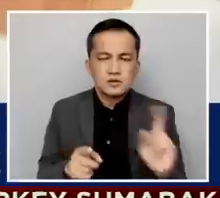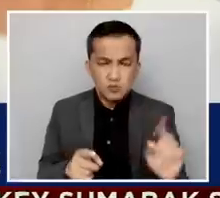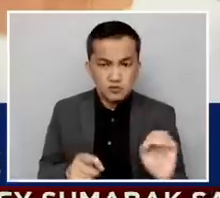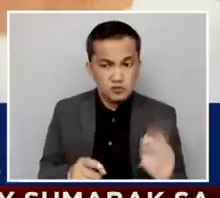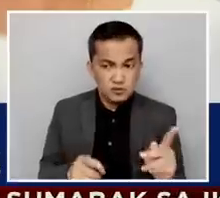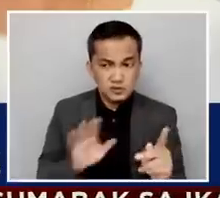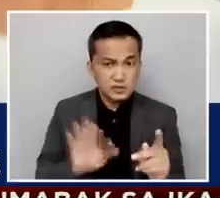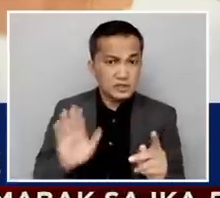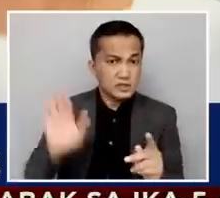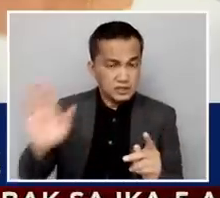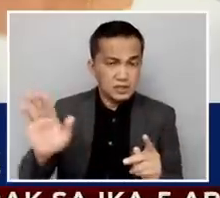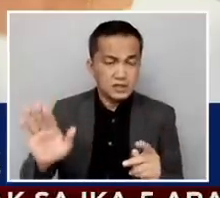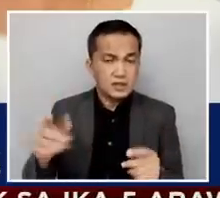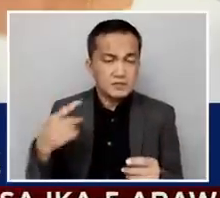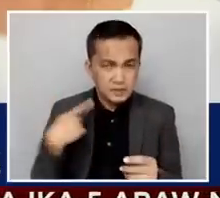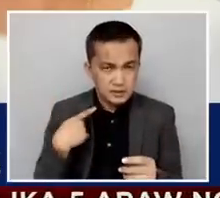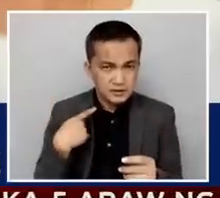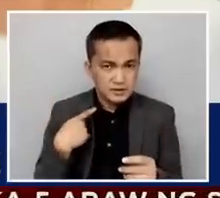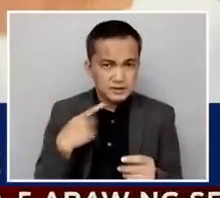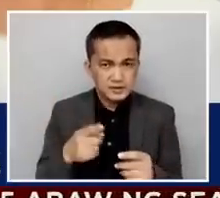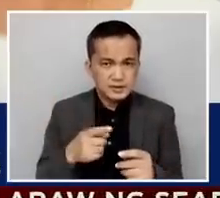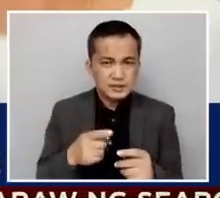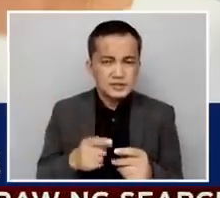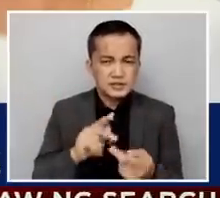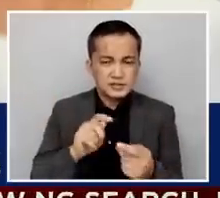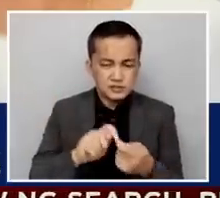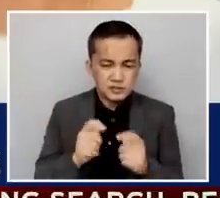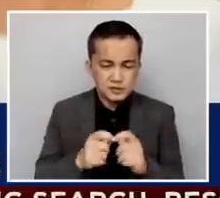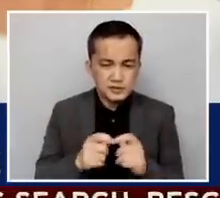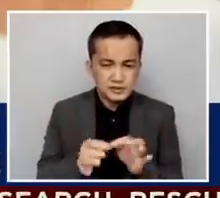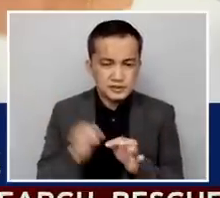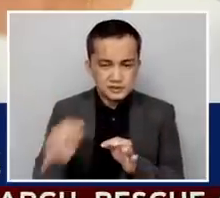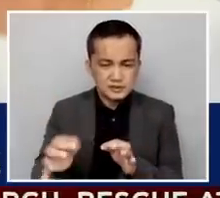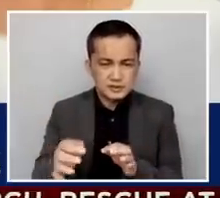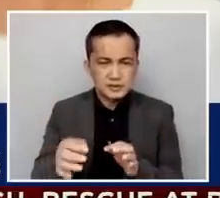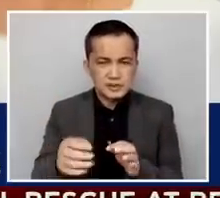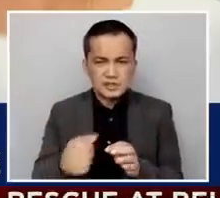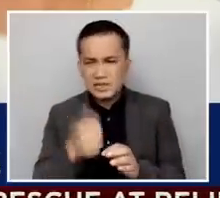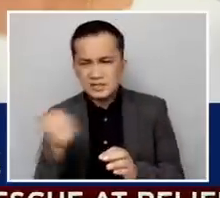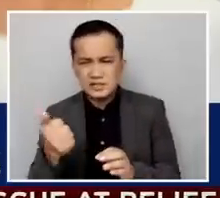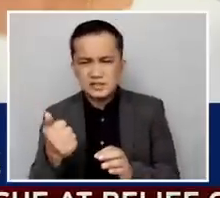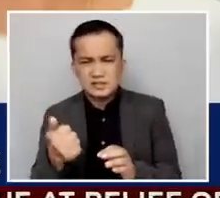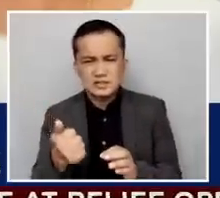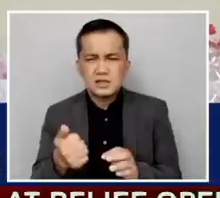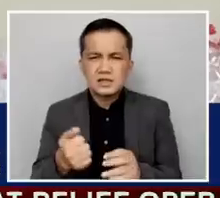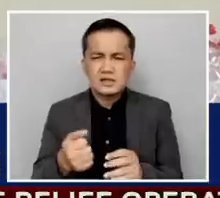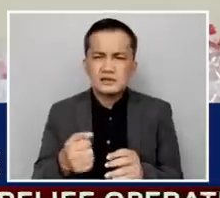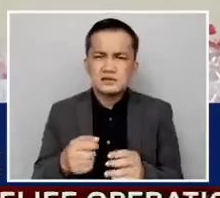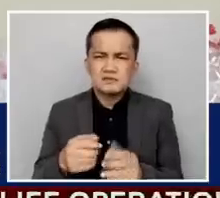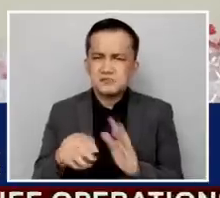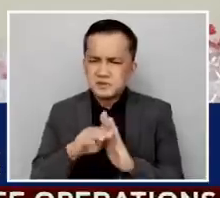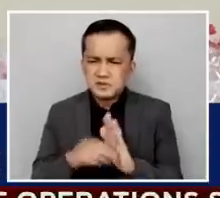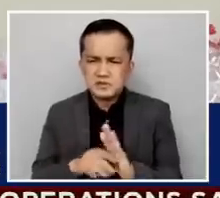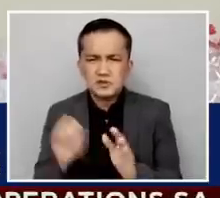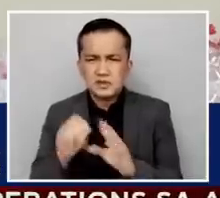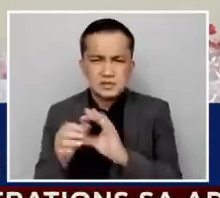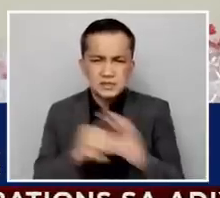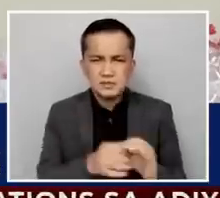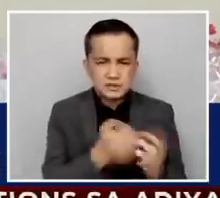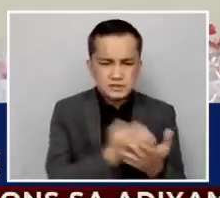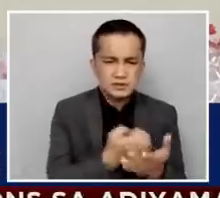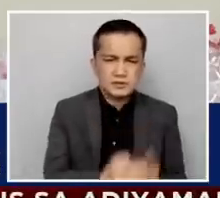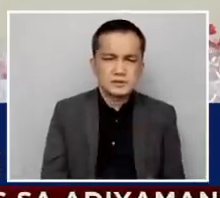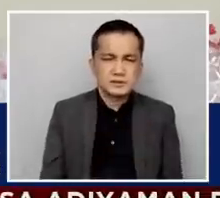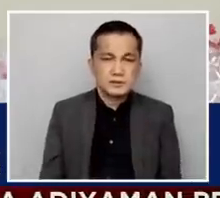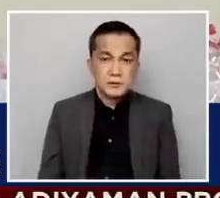sa kanila ang magkaroon pa ng term extension at iba pang puntong wala namang kinalaman sa ekonomiya. Pero para kay Senador Alan